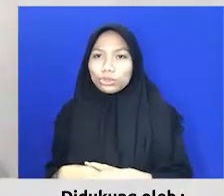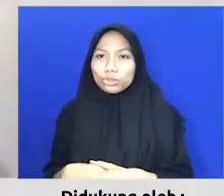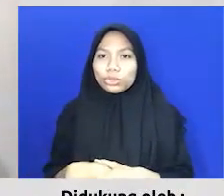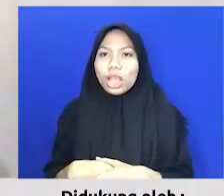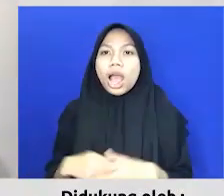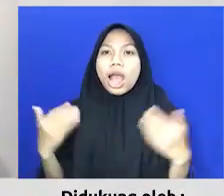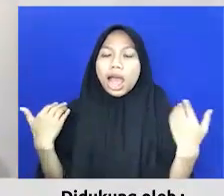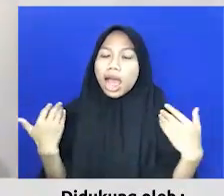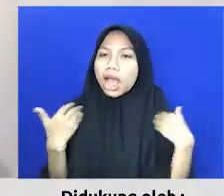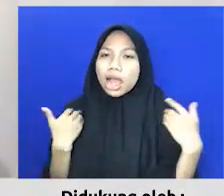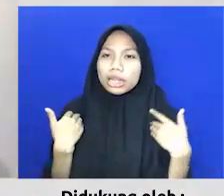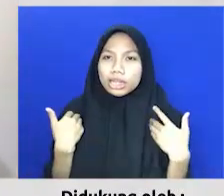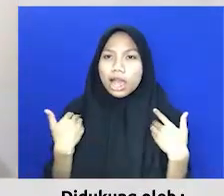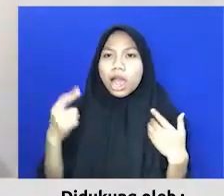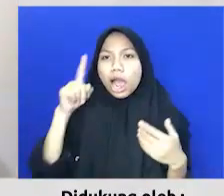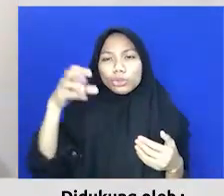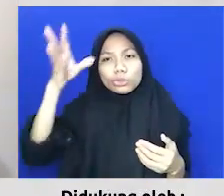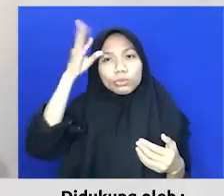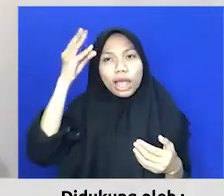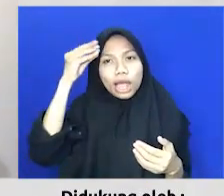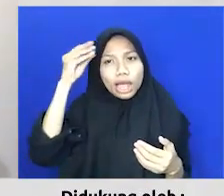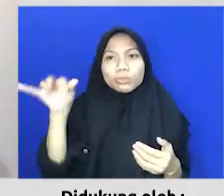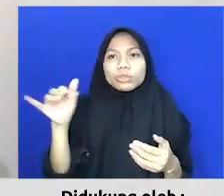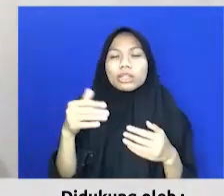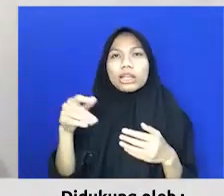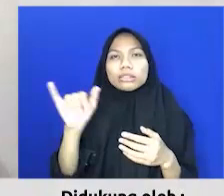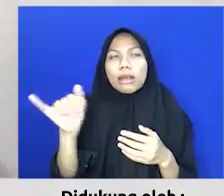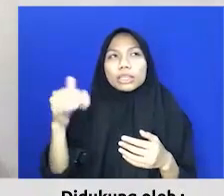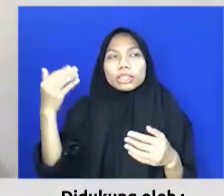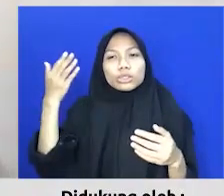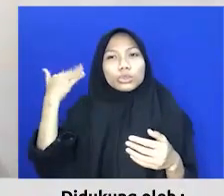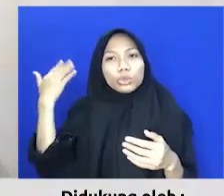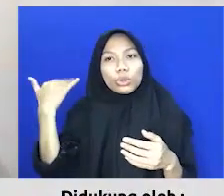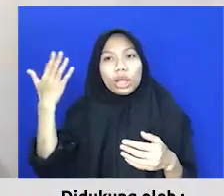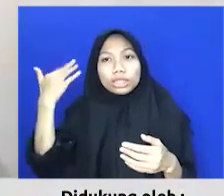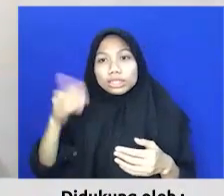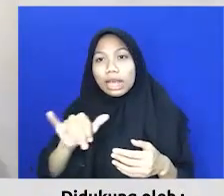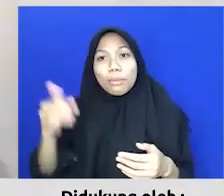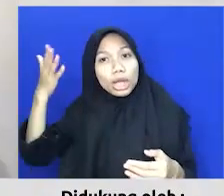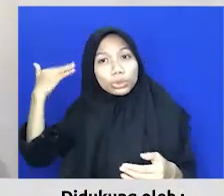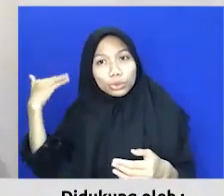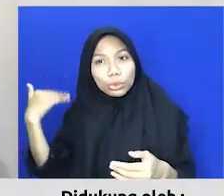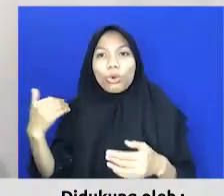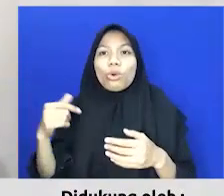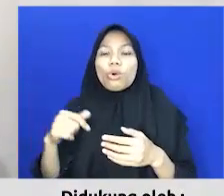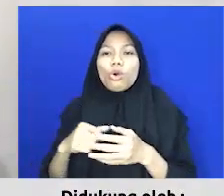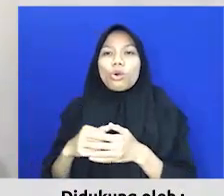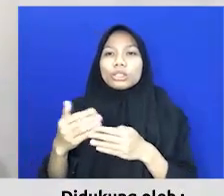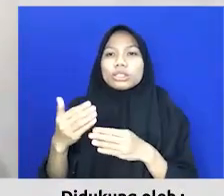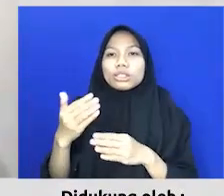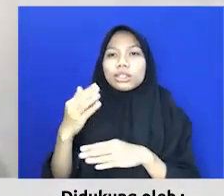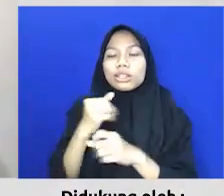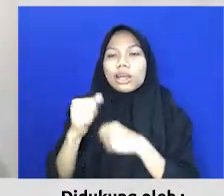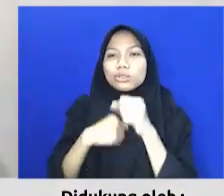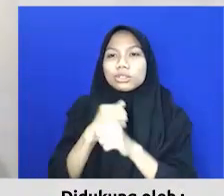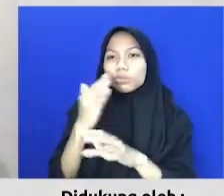gitu ya, bahwa secara struktur tentunya kita selalu bisa melihat skenario keluaran Pervini. tulisan Pak Alwi Dahlan